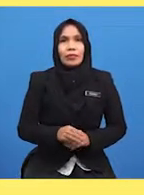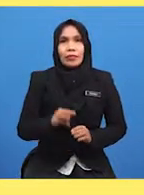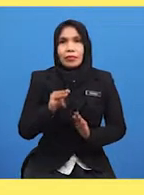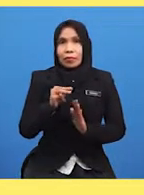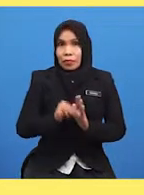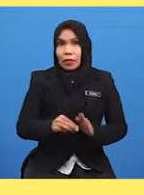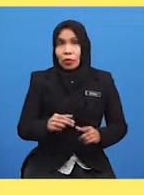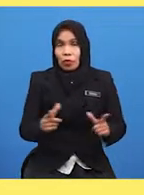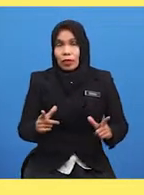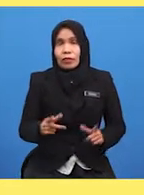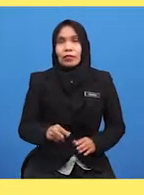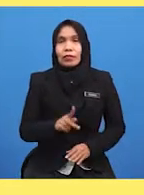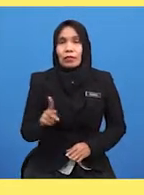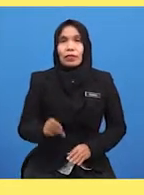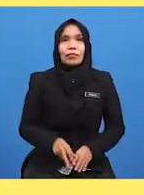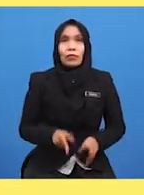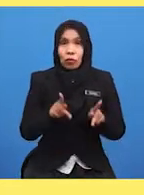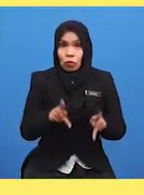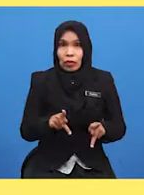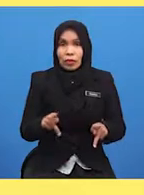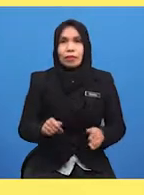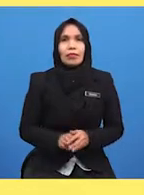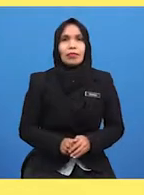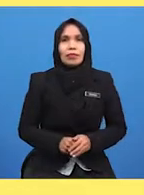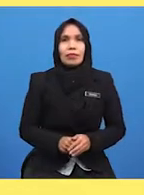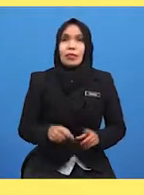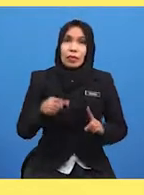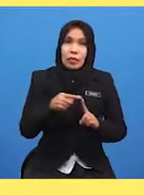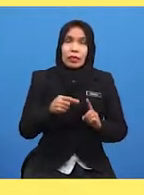Selangor negeri sembilan dan paham